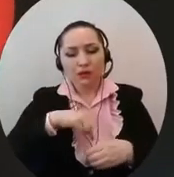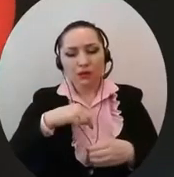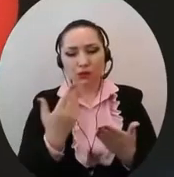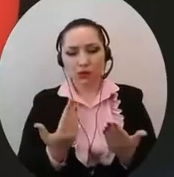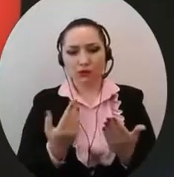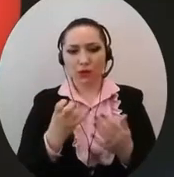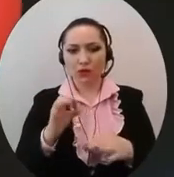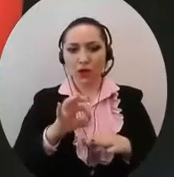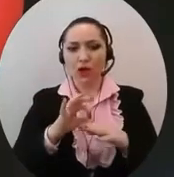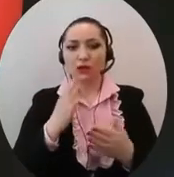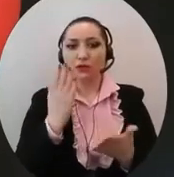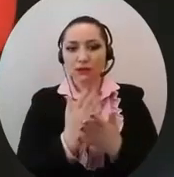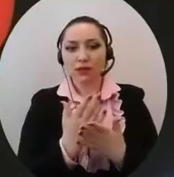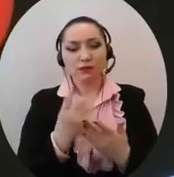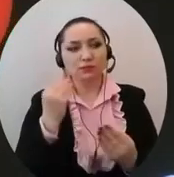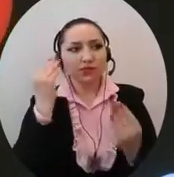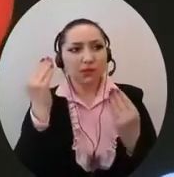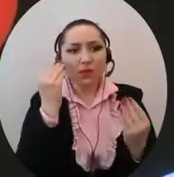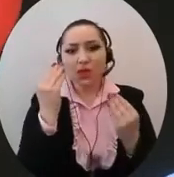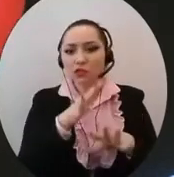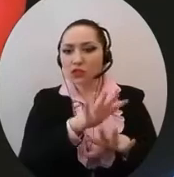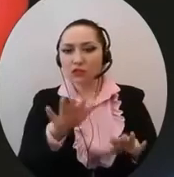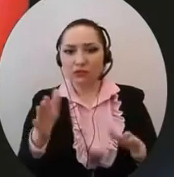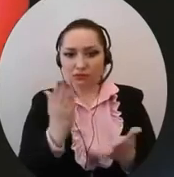какие-то предположения в зале?